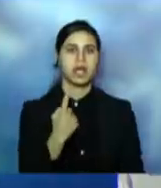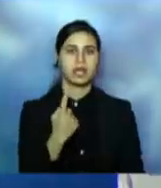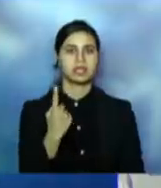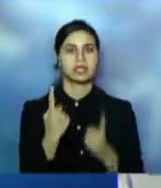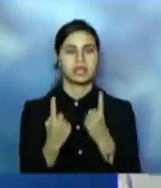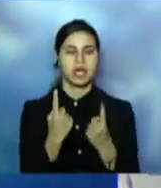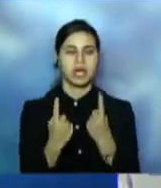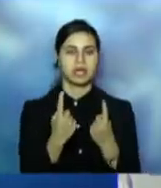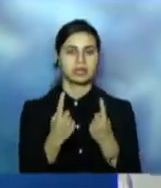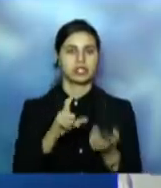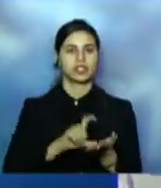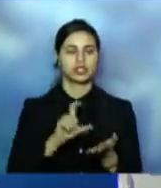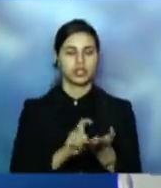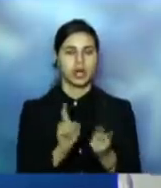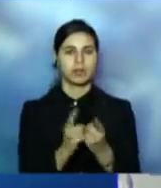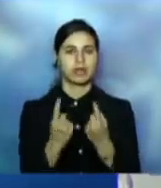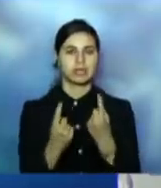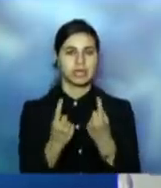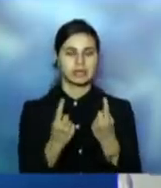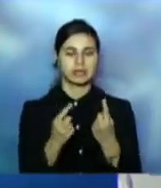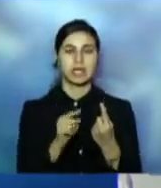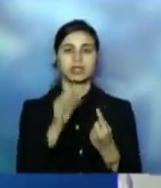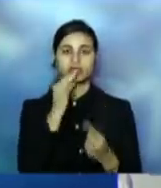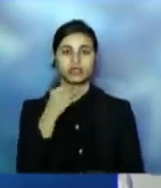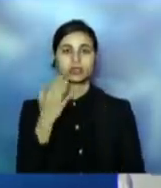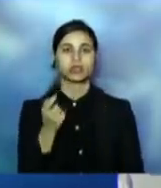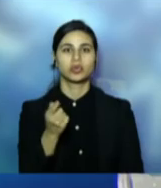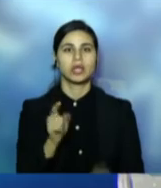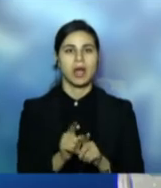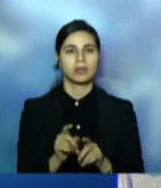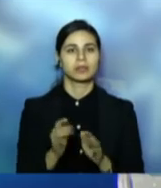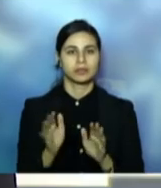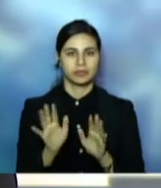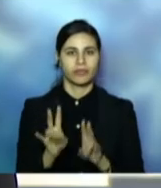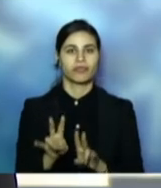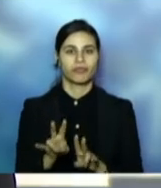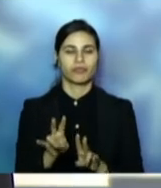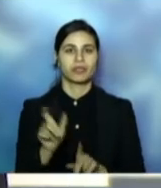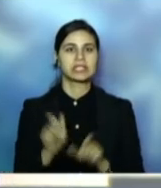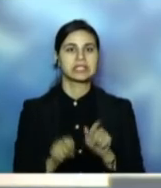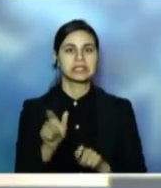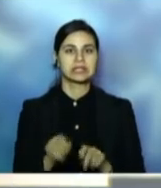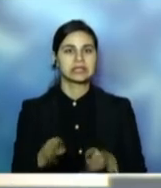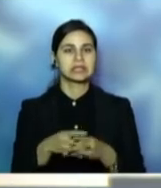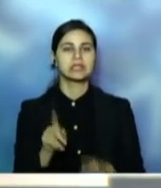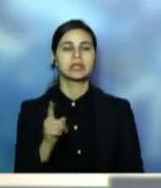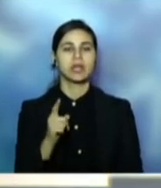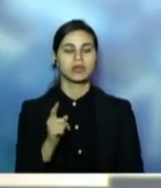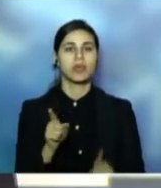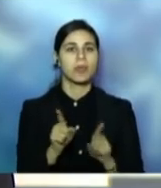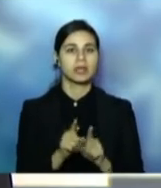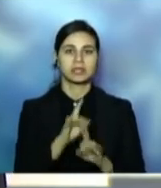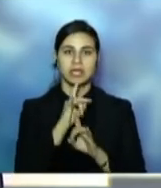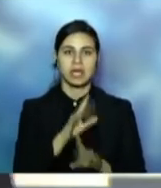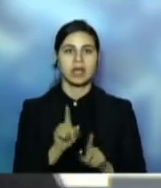ერთ-ერთზე პროპორციით და შემდგომ ცოტათი შეანელოთ რძით. რატომ ასე არ